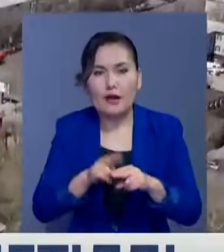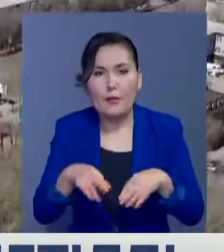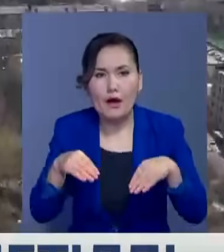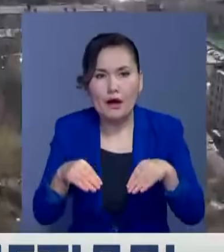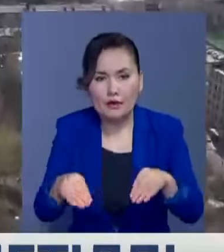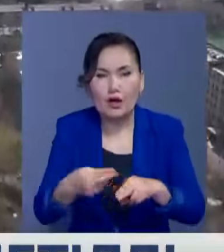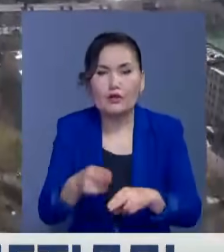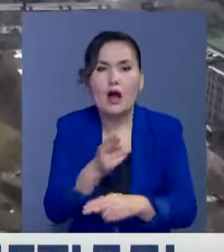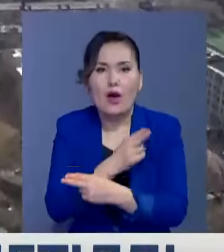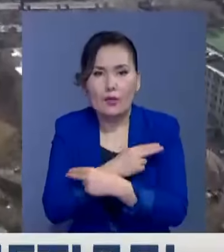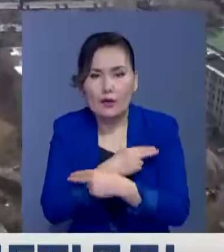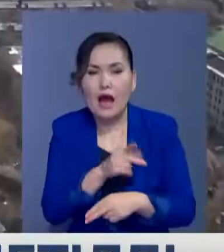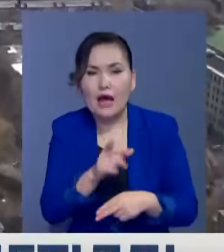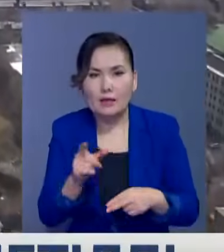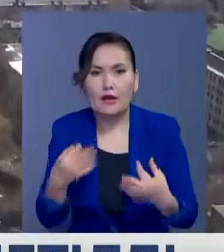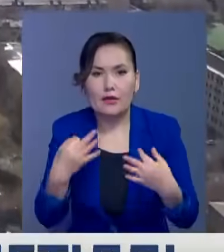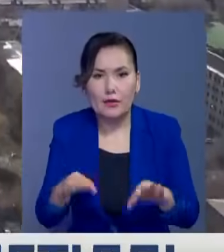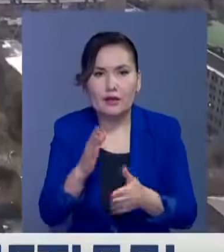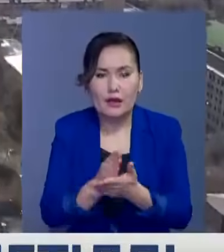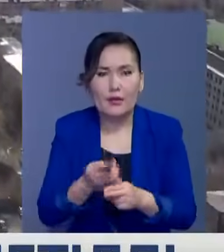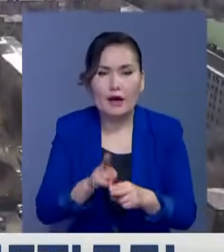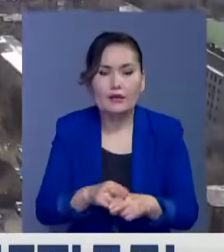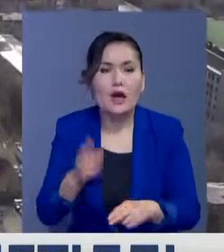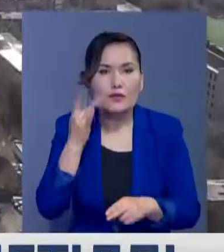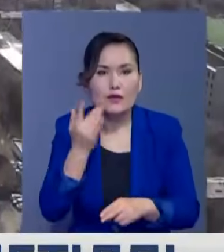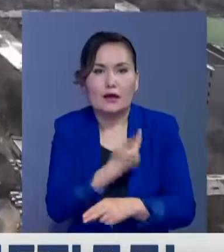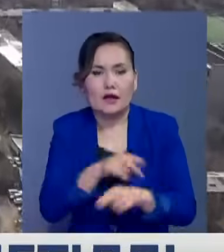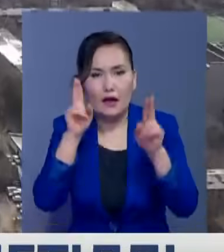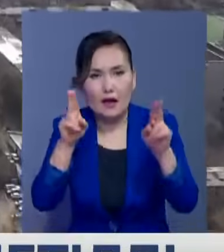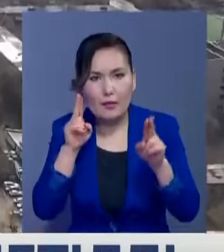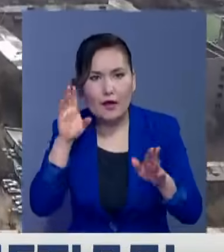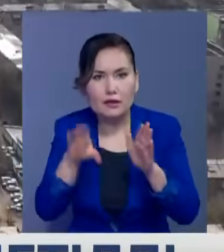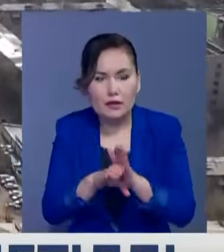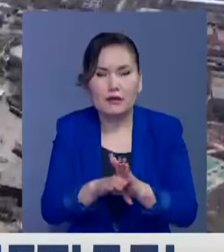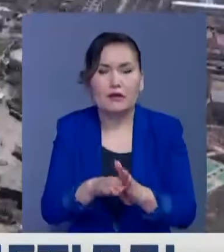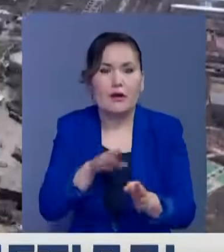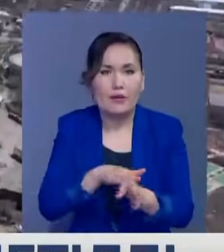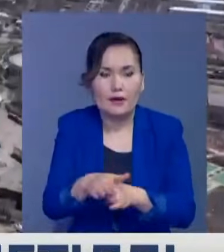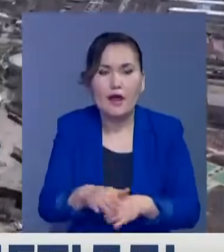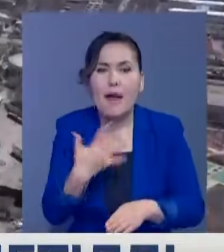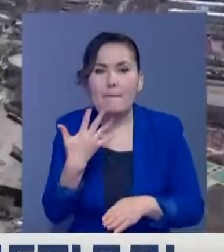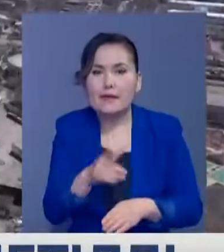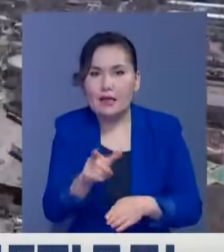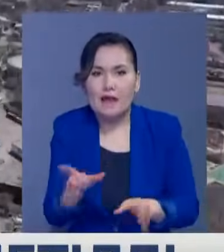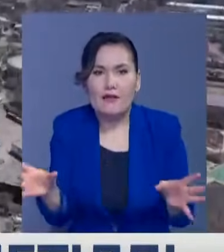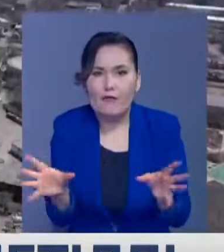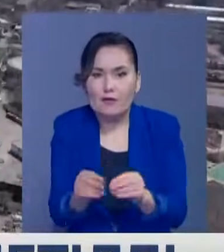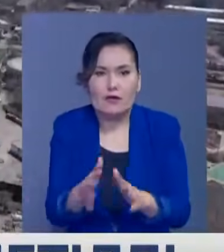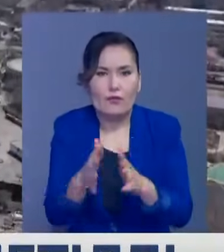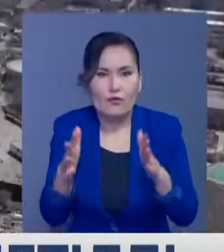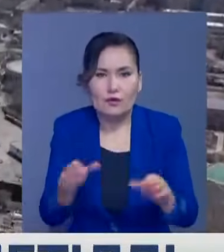саяжай маусымын бастауға рұқсат етілді. Бірақ санитарлық талаптарды қатаң сақтап, 5 адамнан артық жиналмау